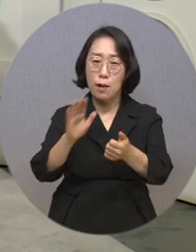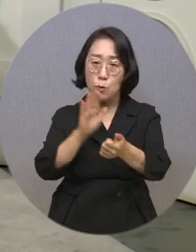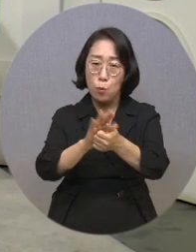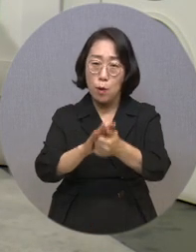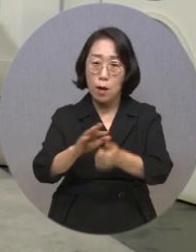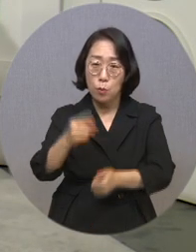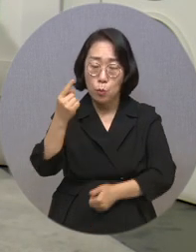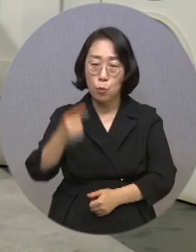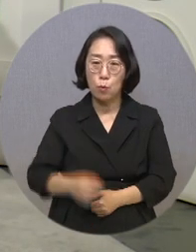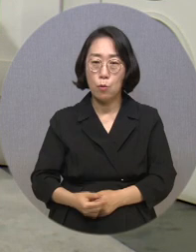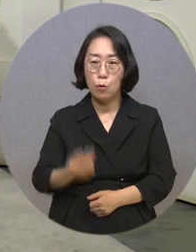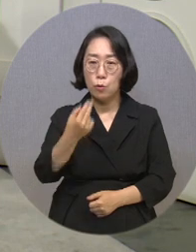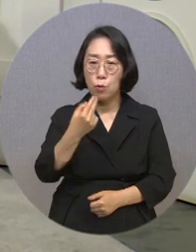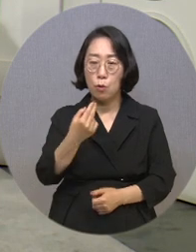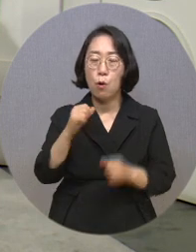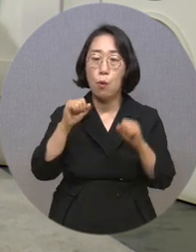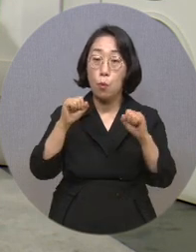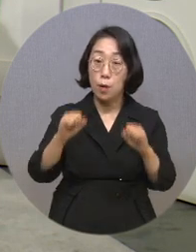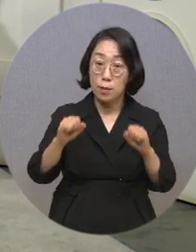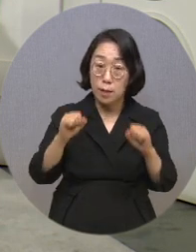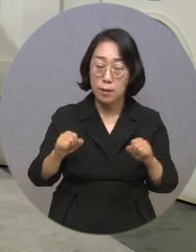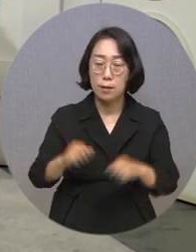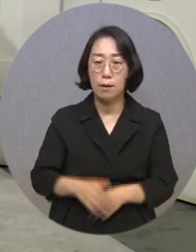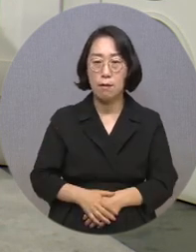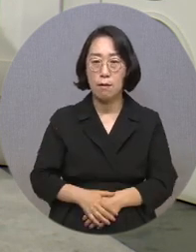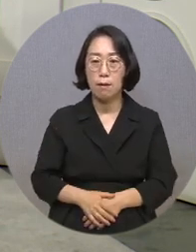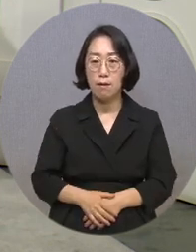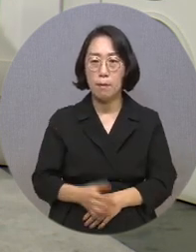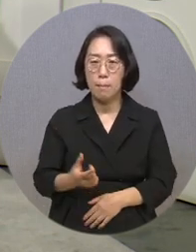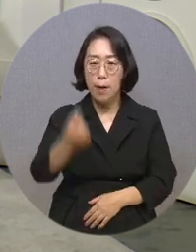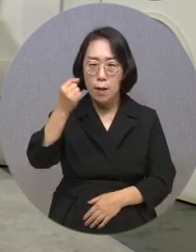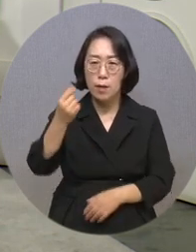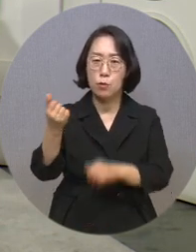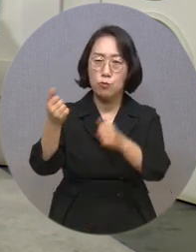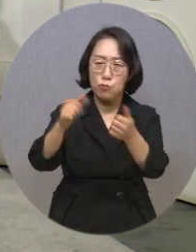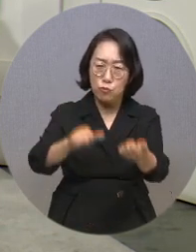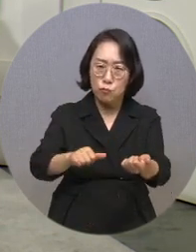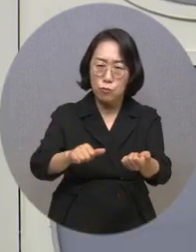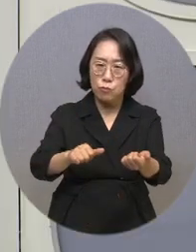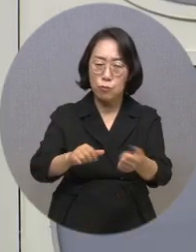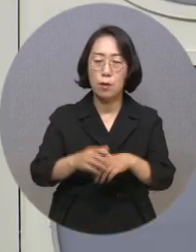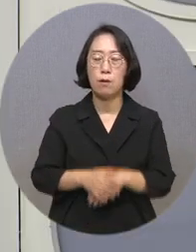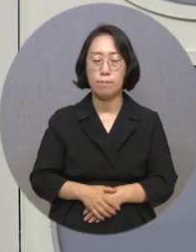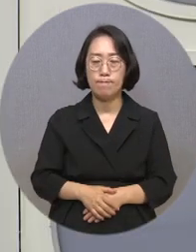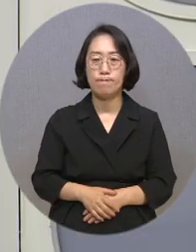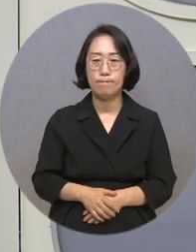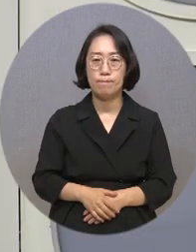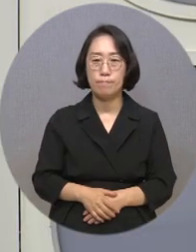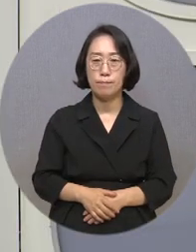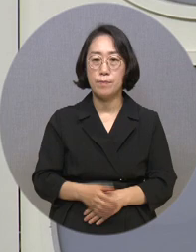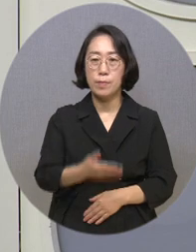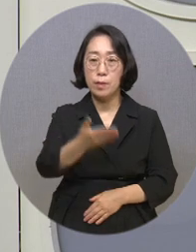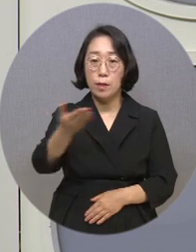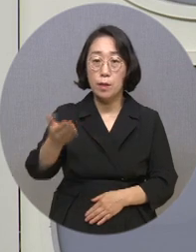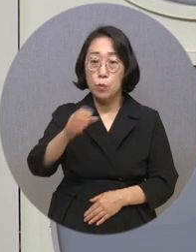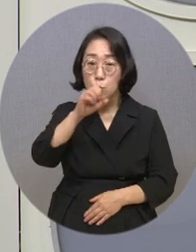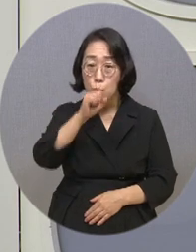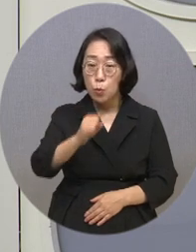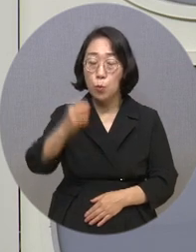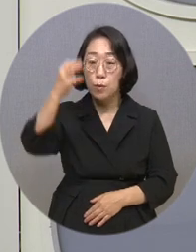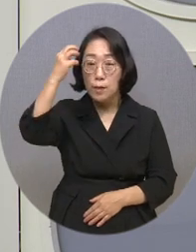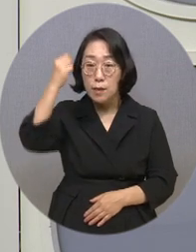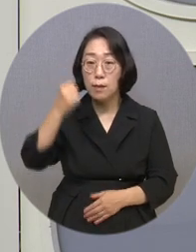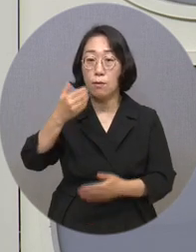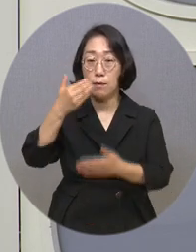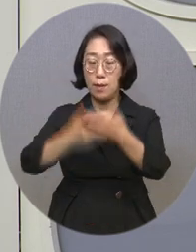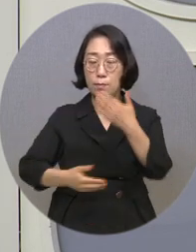더 오래 살다 가시느냐 더 늦게 일찍 가시느냐 차이예요. 결국은 그분에게 좋은 기억은